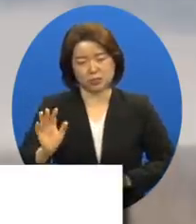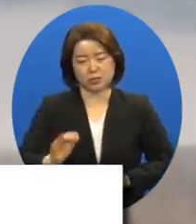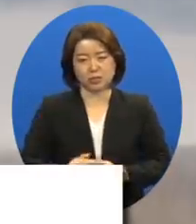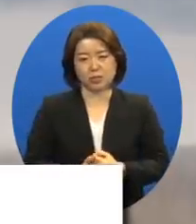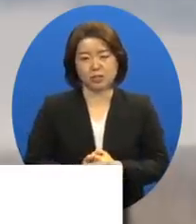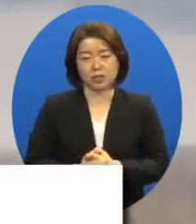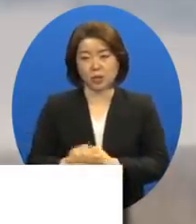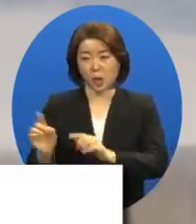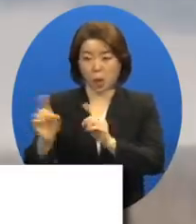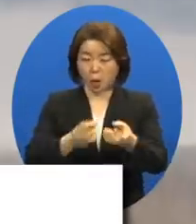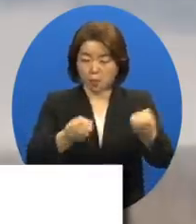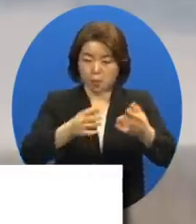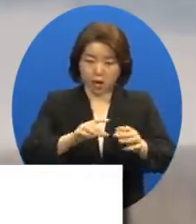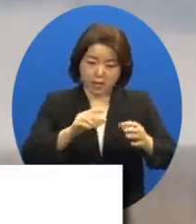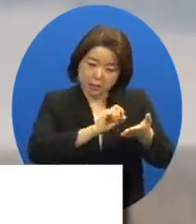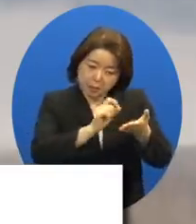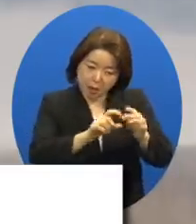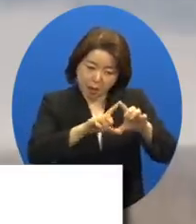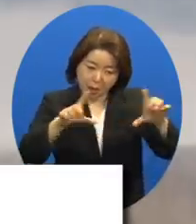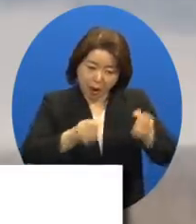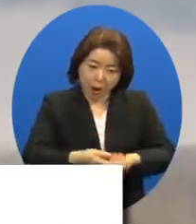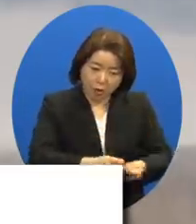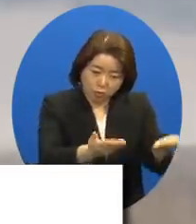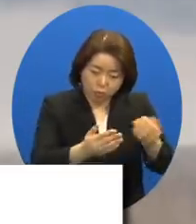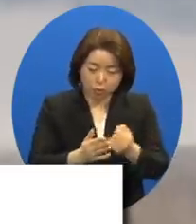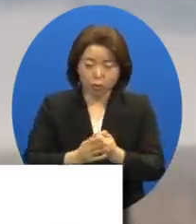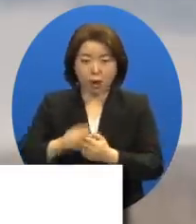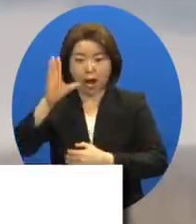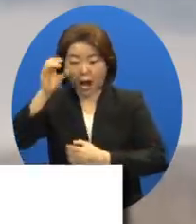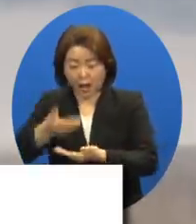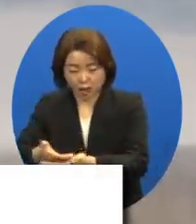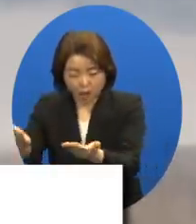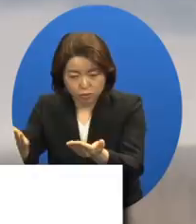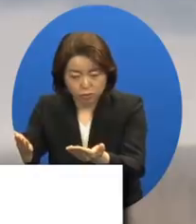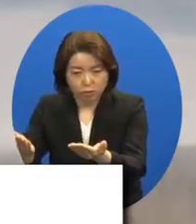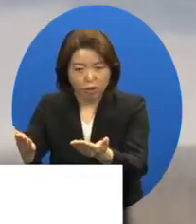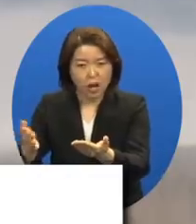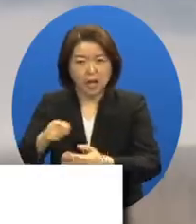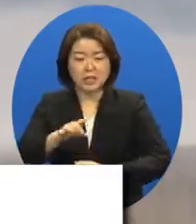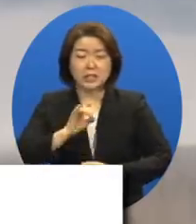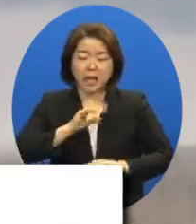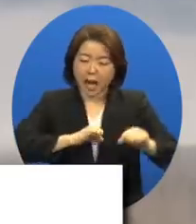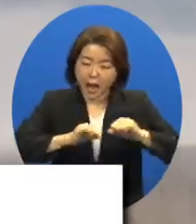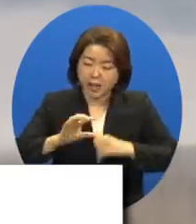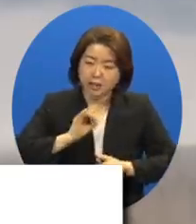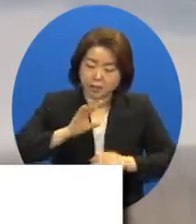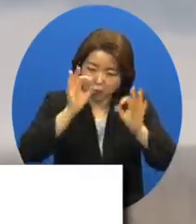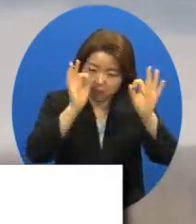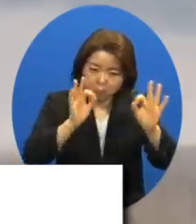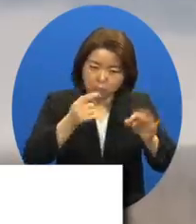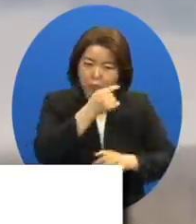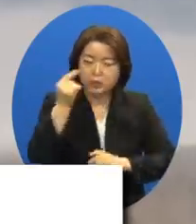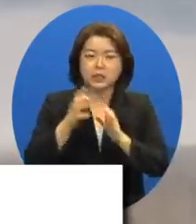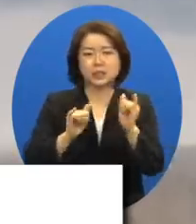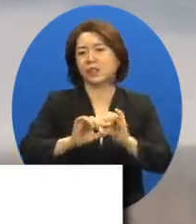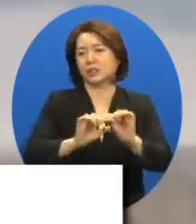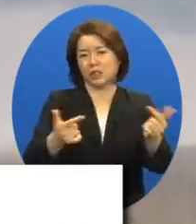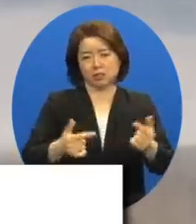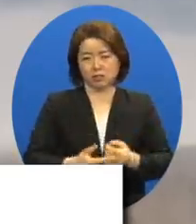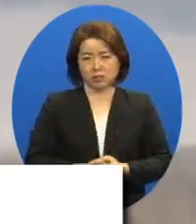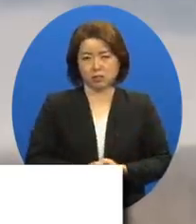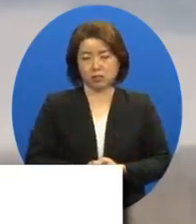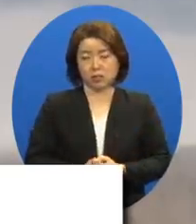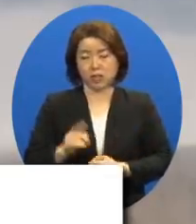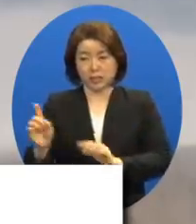부활절 카드를 나눠주고 부활 즉 계란을 나누어 주는 것만으로 부활의 증인 이라고 할 수 없습니다 그 부활 하신